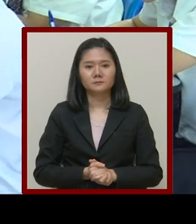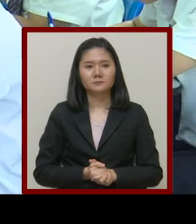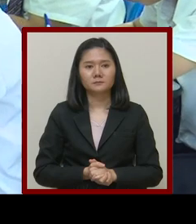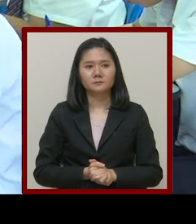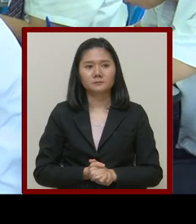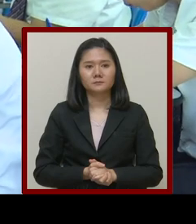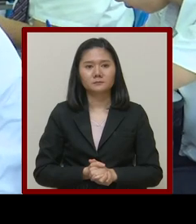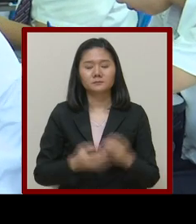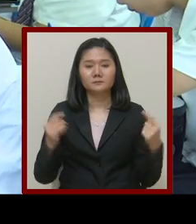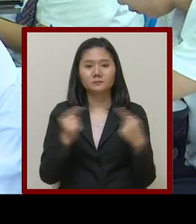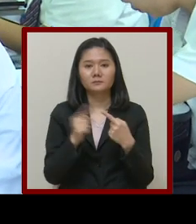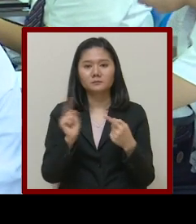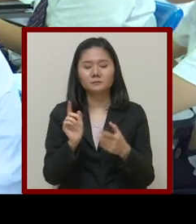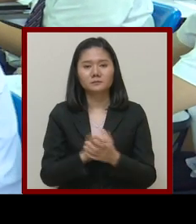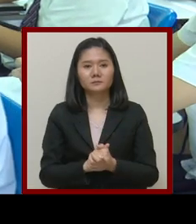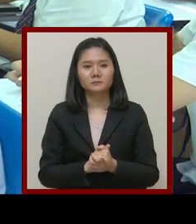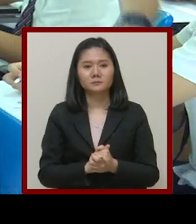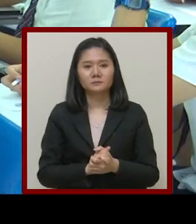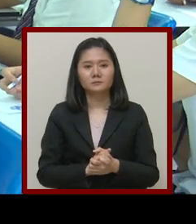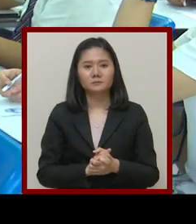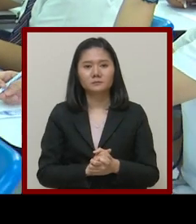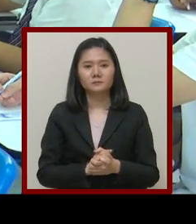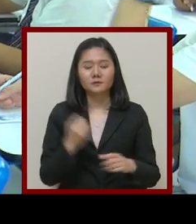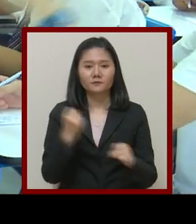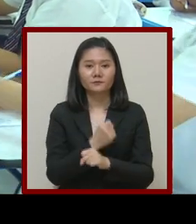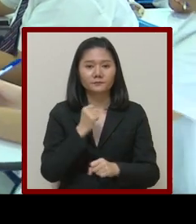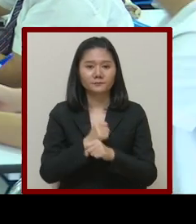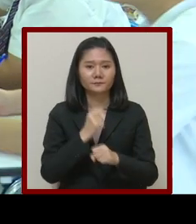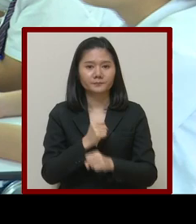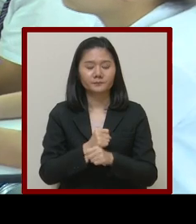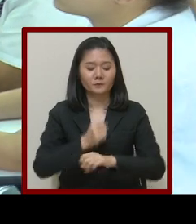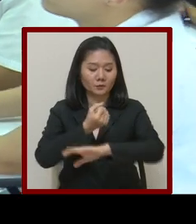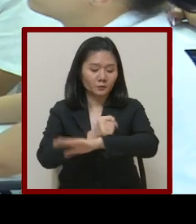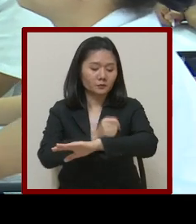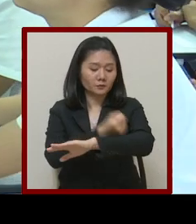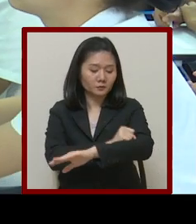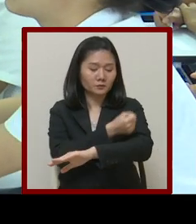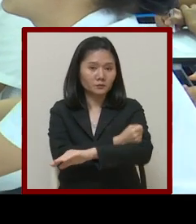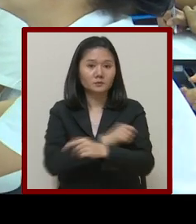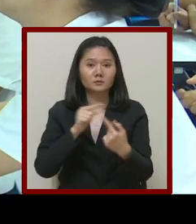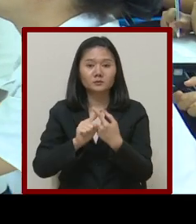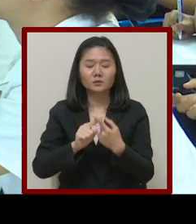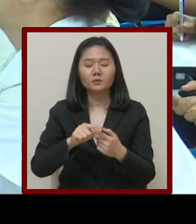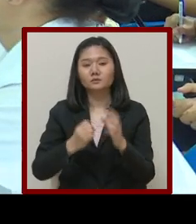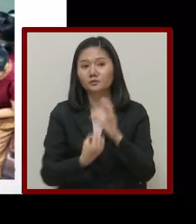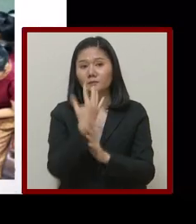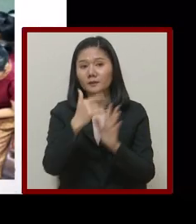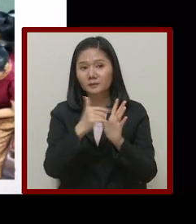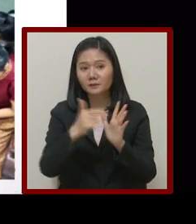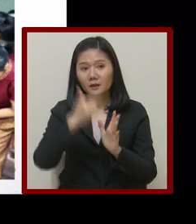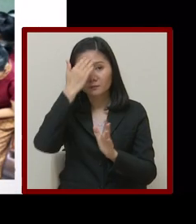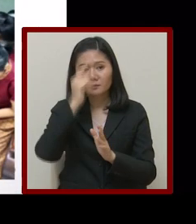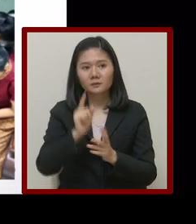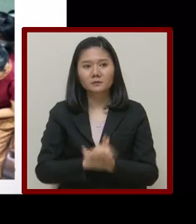หรือแม้กระทั่งในเรื่องของการฝึกทำลูกประคบนะคะจากสมุนไพรต่างๆเพื่ออย่างน้